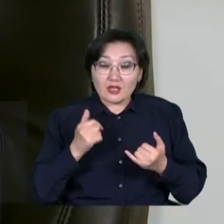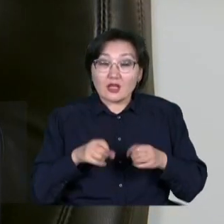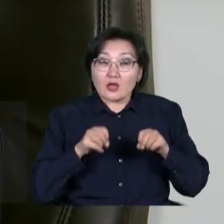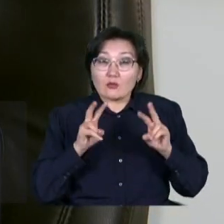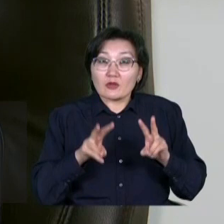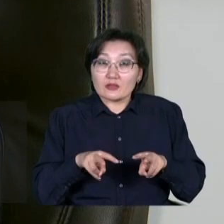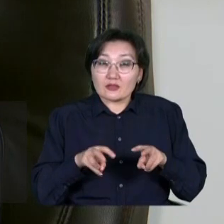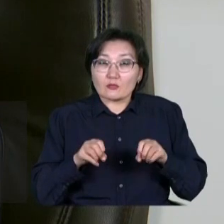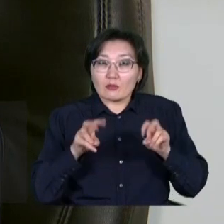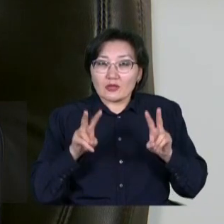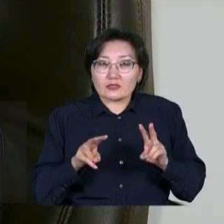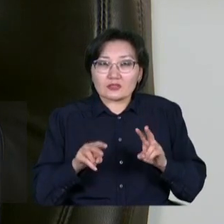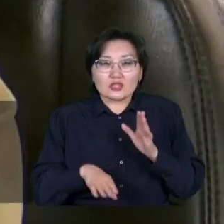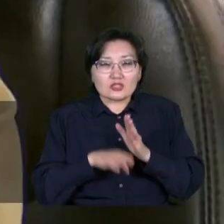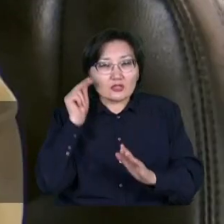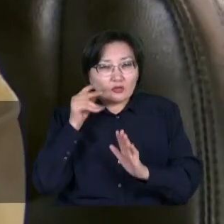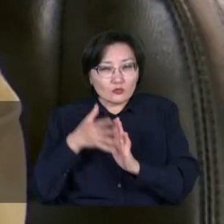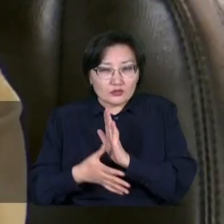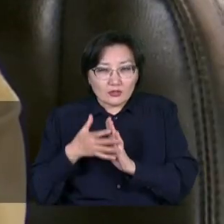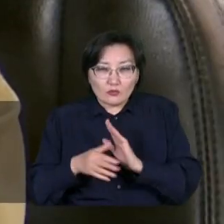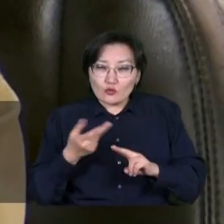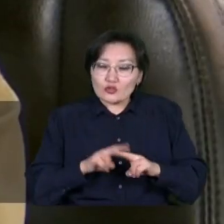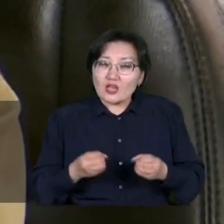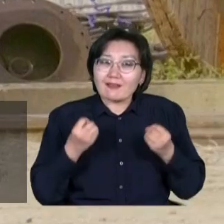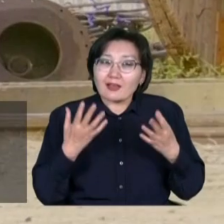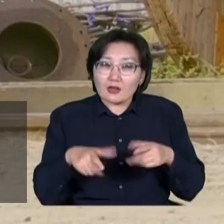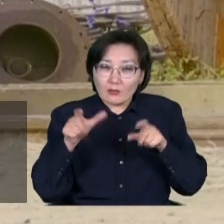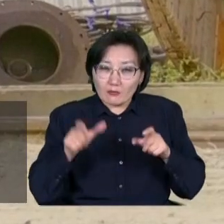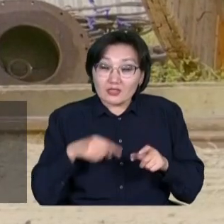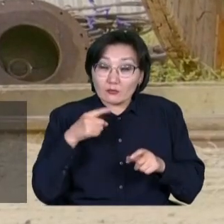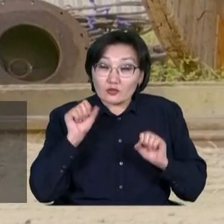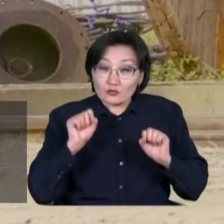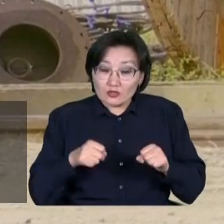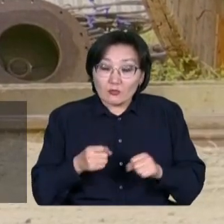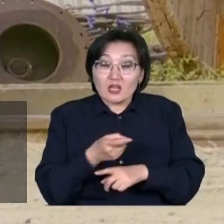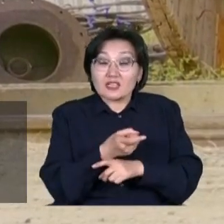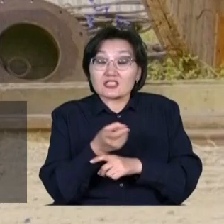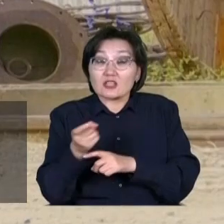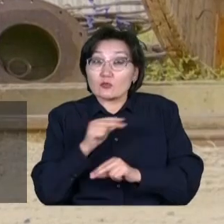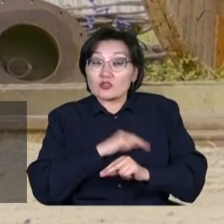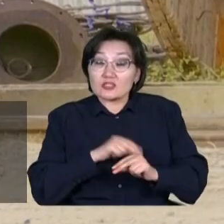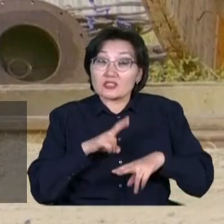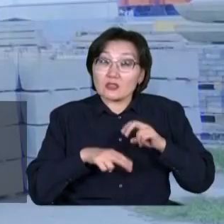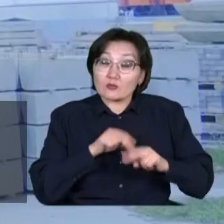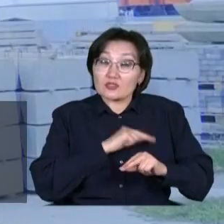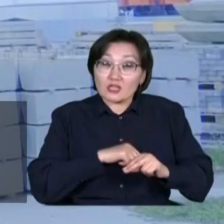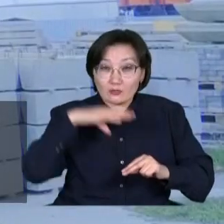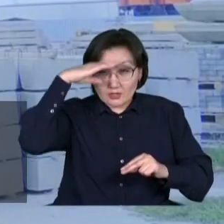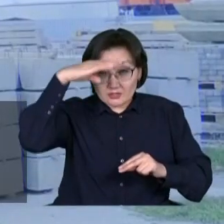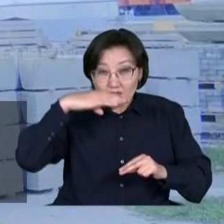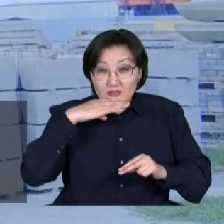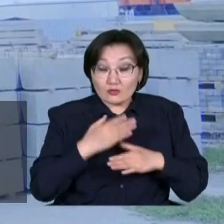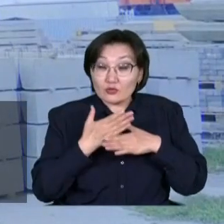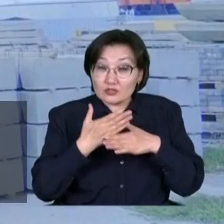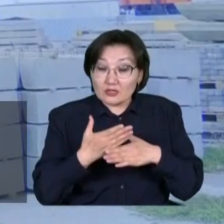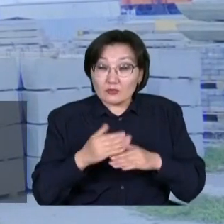мамандық жағынан жақсы өте қарапайым адам деуге болады кейіпкердің краншы болуына құрылыста қызмет істеген әкесі себепкер